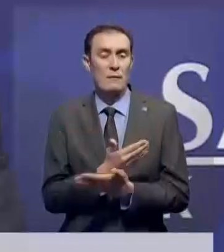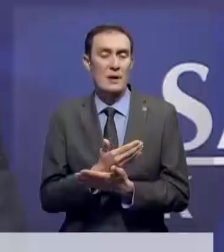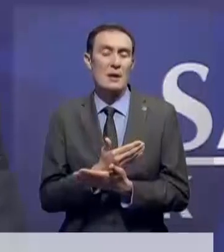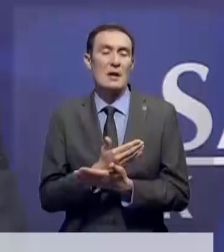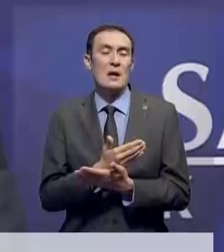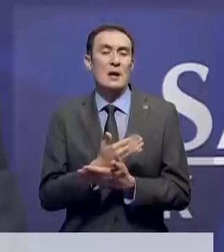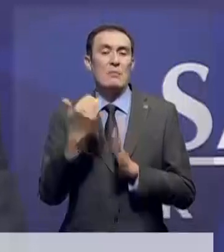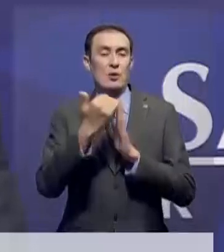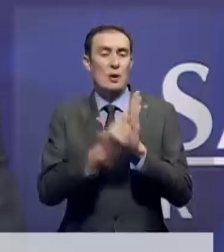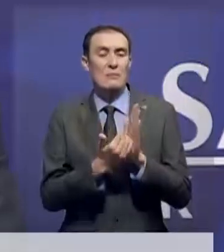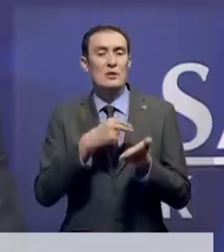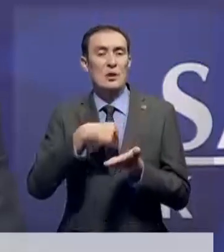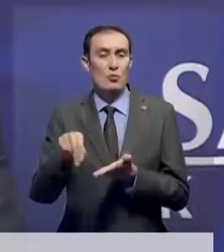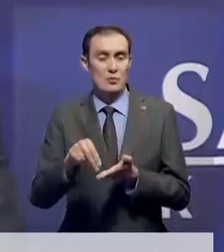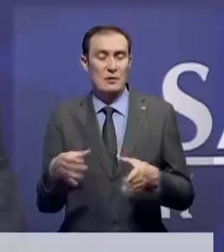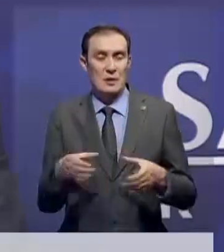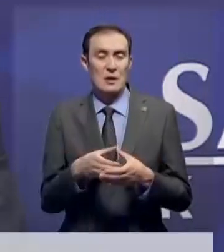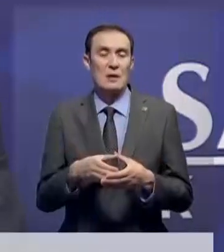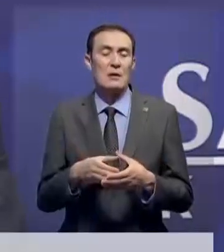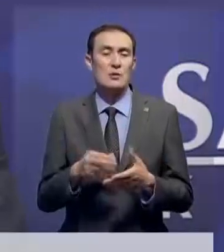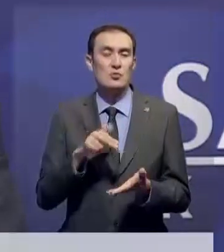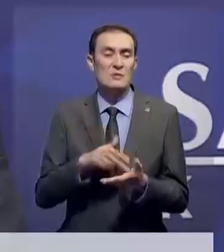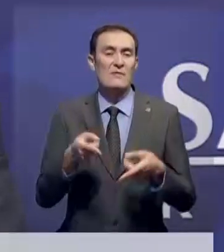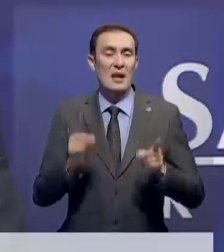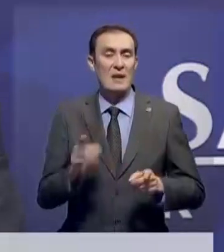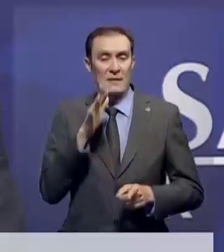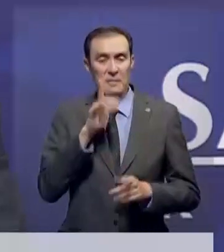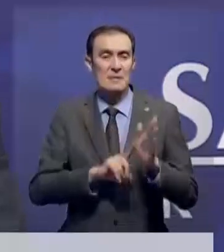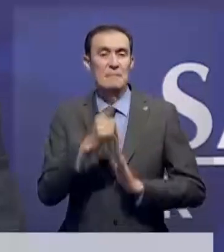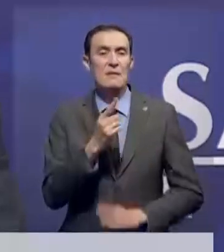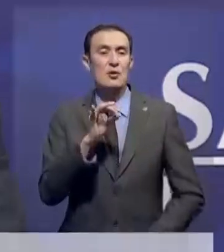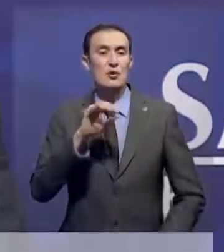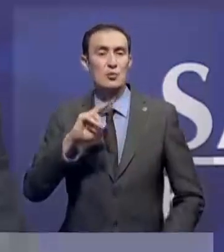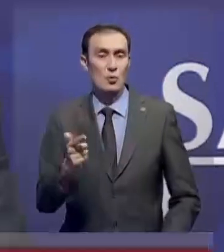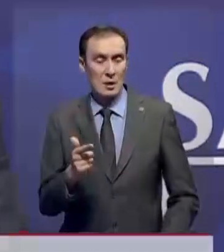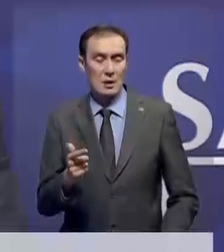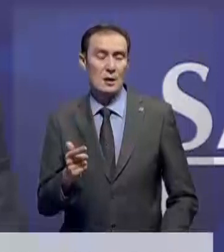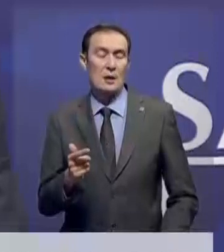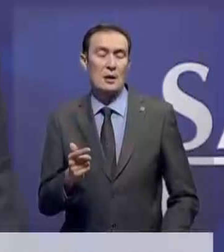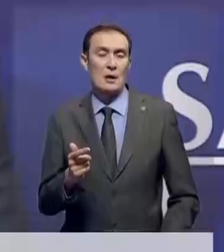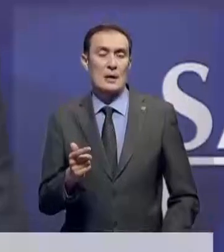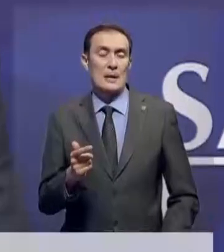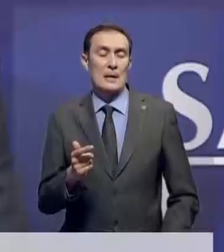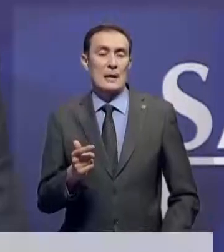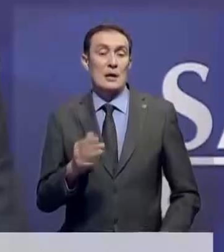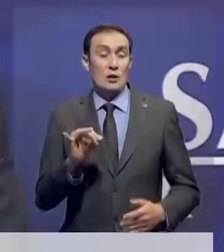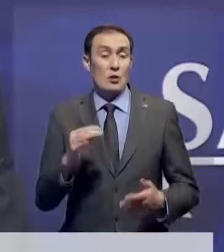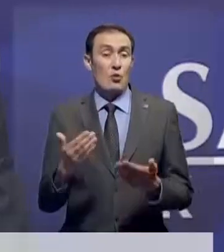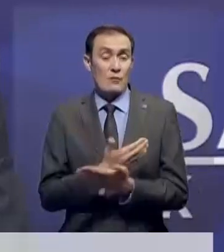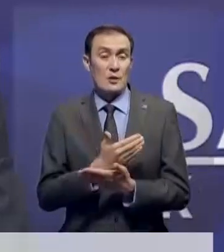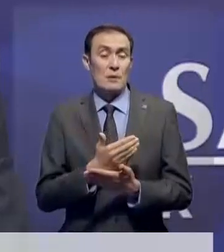единого закупщика и балансирующего рынка в режиме реального времени с 1 июля, как я говорил до этого.